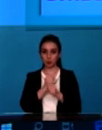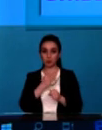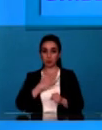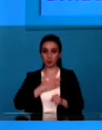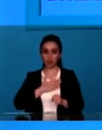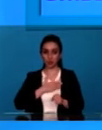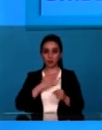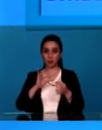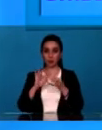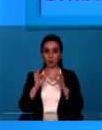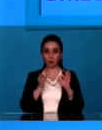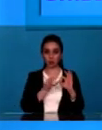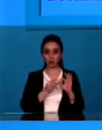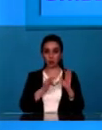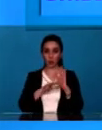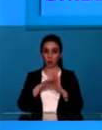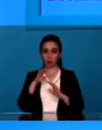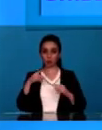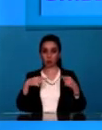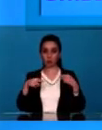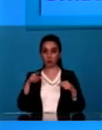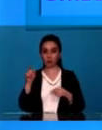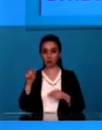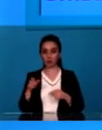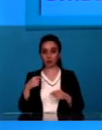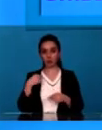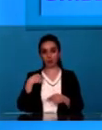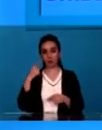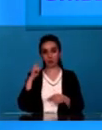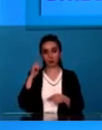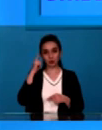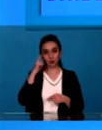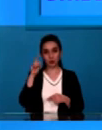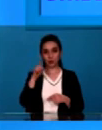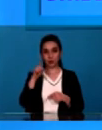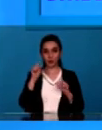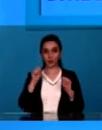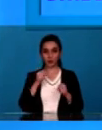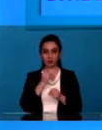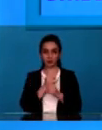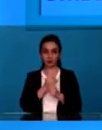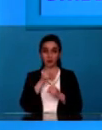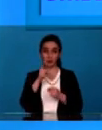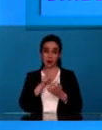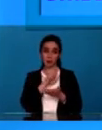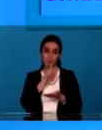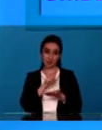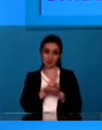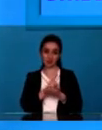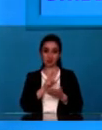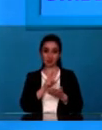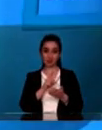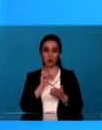наше приложение «Лучший футболист». Надеюсь, вы тоже сможете его все сделать, и у вас оно обязательно